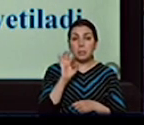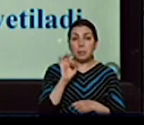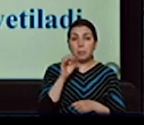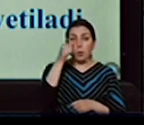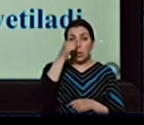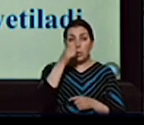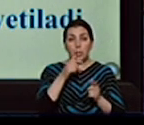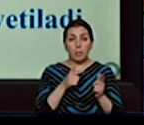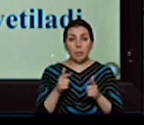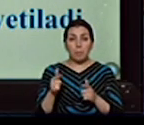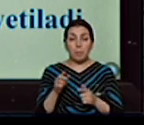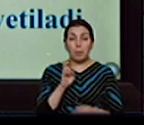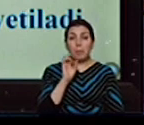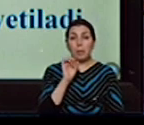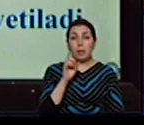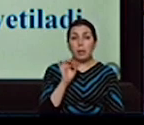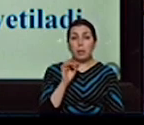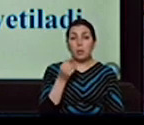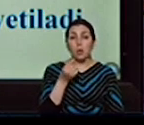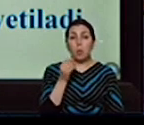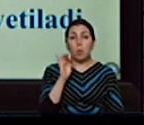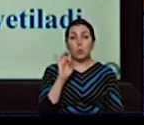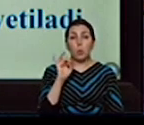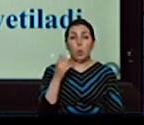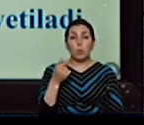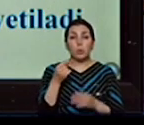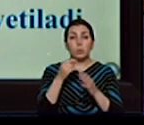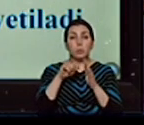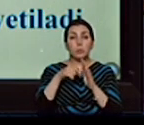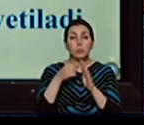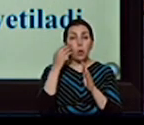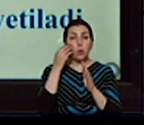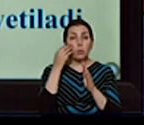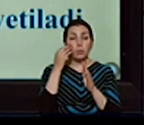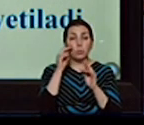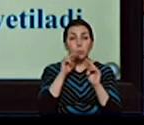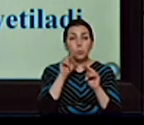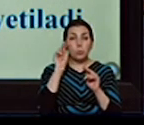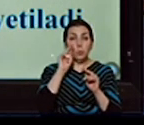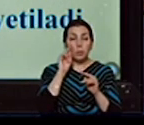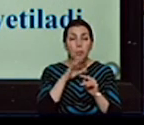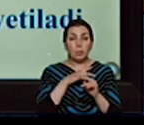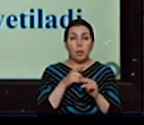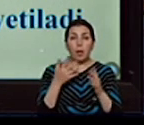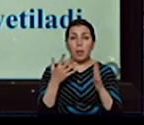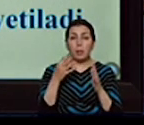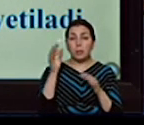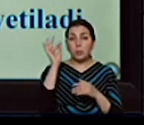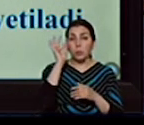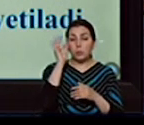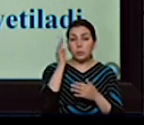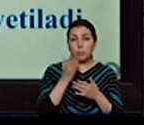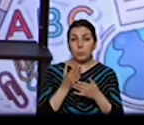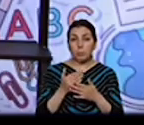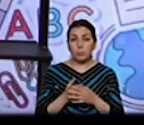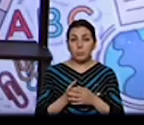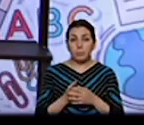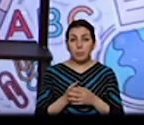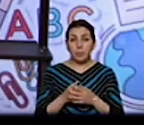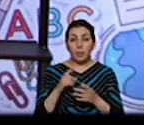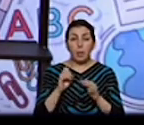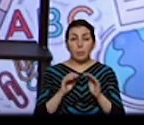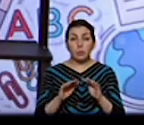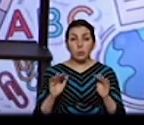oylarida yetiladi. Behini ham urug'ini oldingi darsimizda kuzatgan edik. Qanday joylashganini yodingizdami?